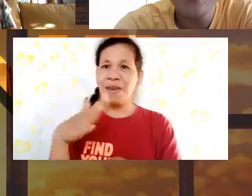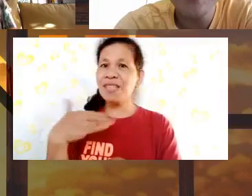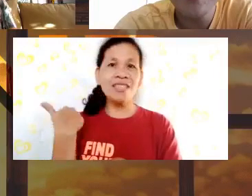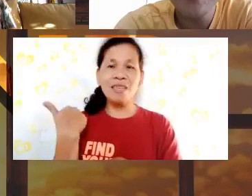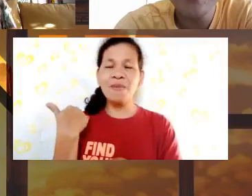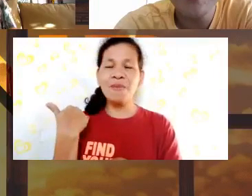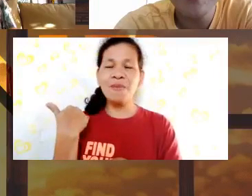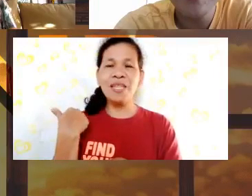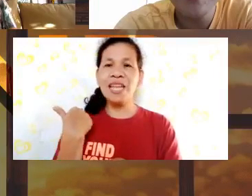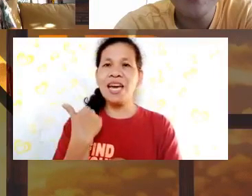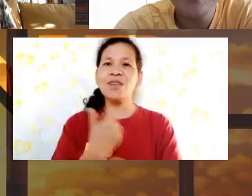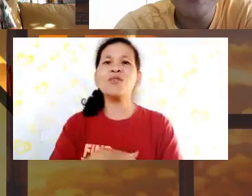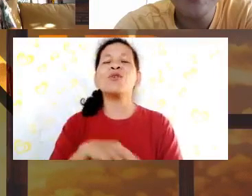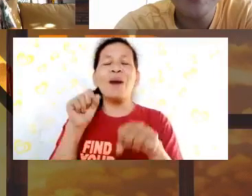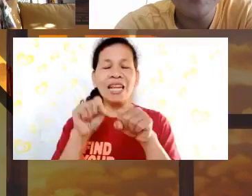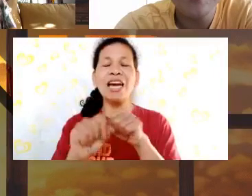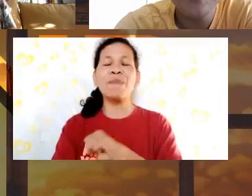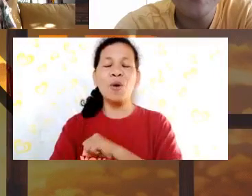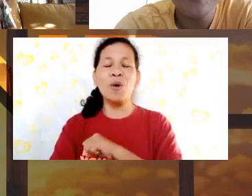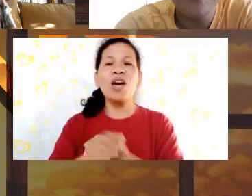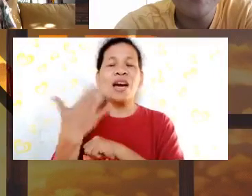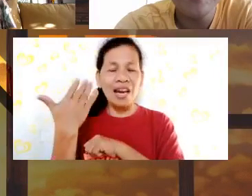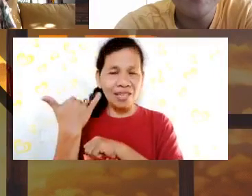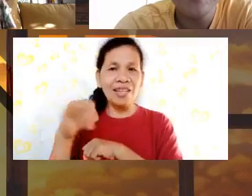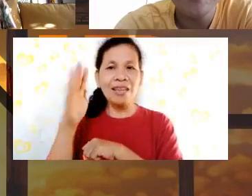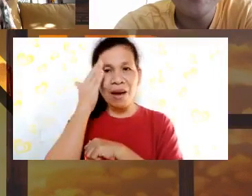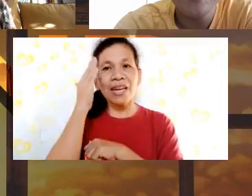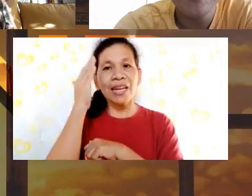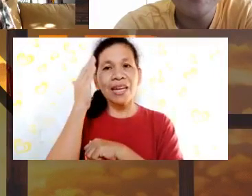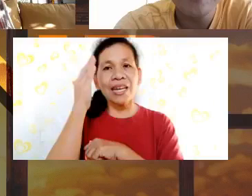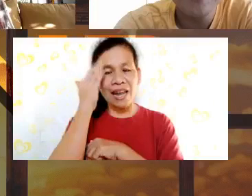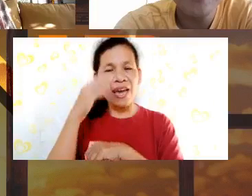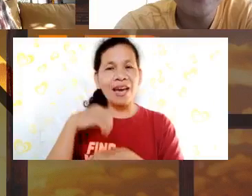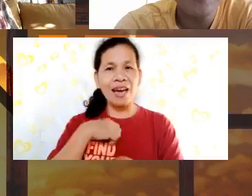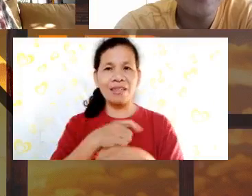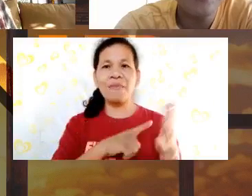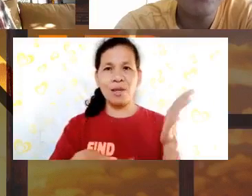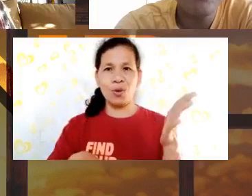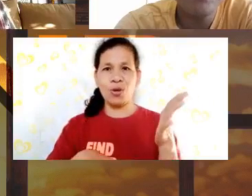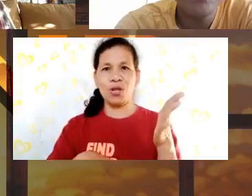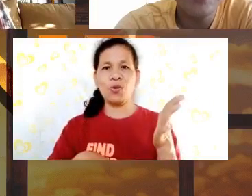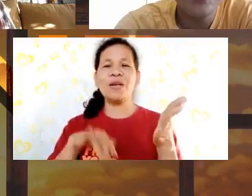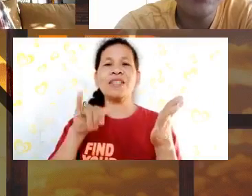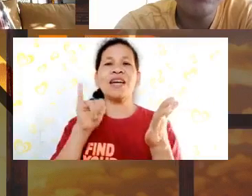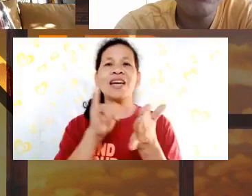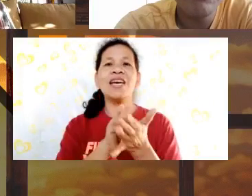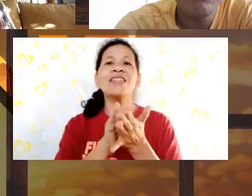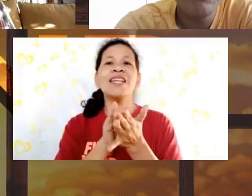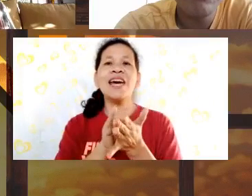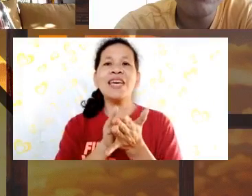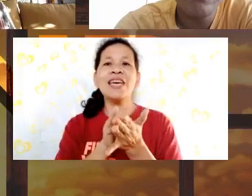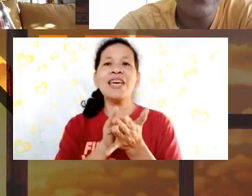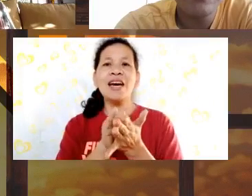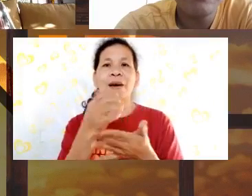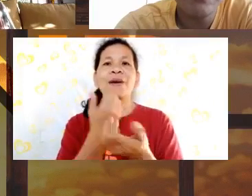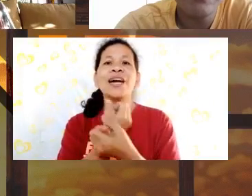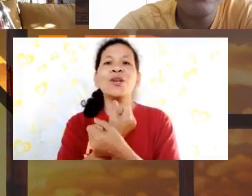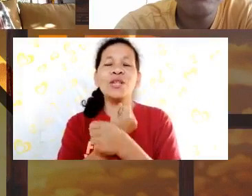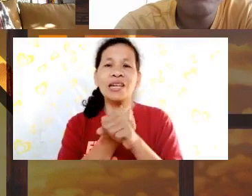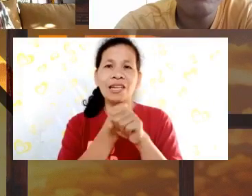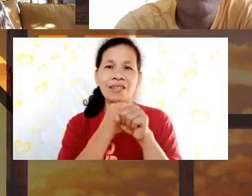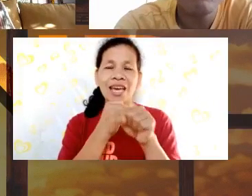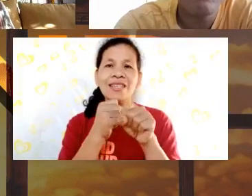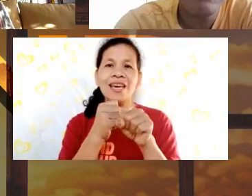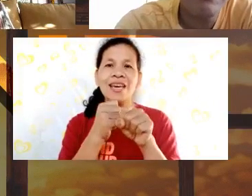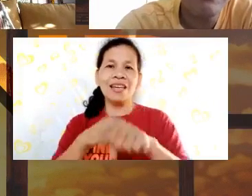sila Adventist, hindi pa nila ano, so para nga po kanila ding makilala ang ating Panginoon upang sila ay magkaroon